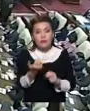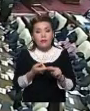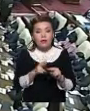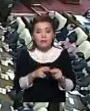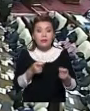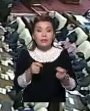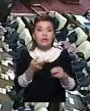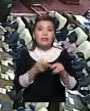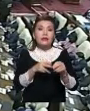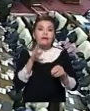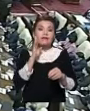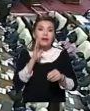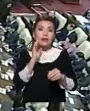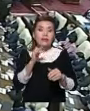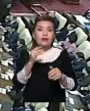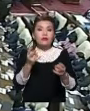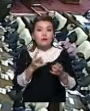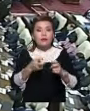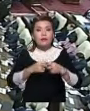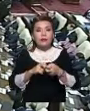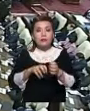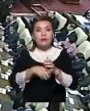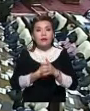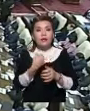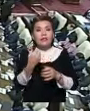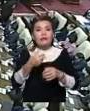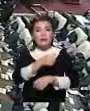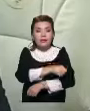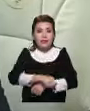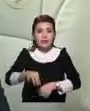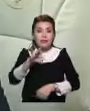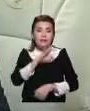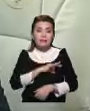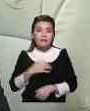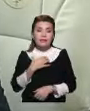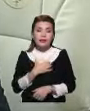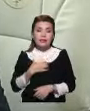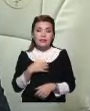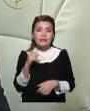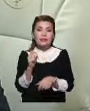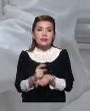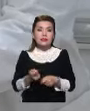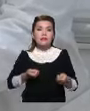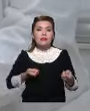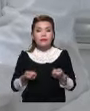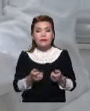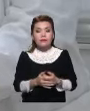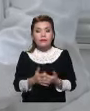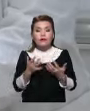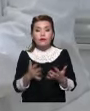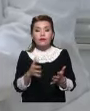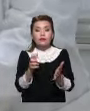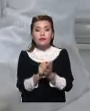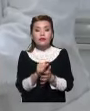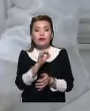проведение выверенной водной политики, решение вопросов трансграничного водопользования – важнейшие задачи правительства. Заниматься